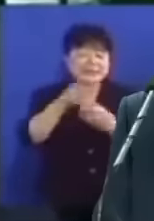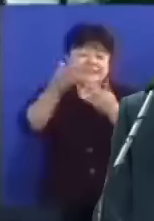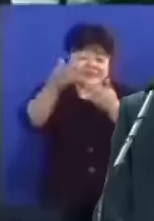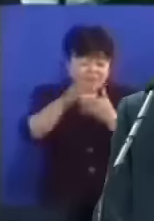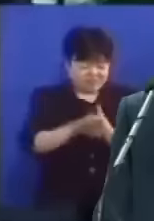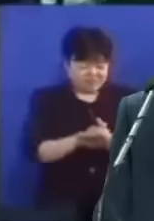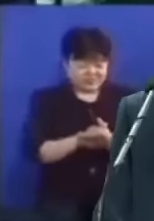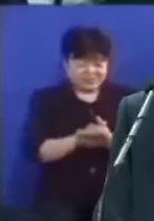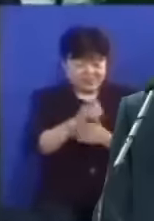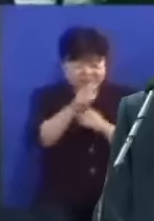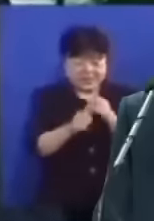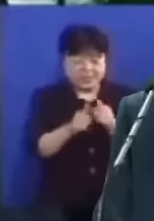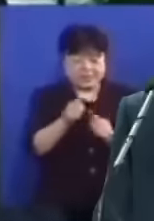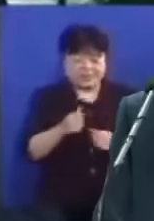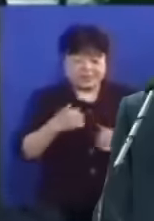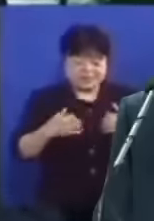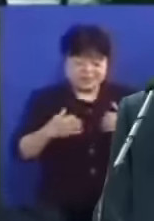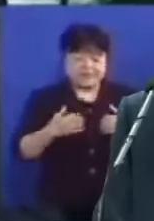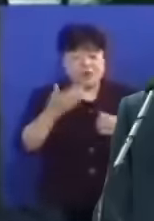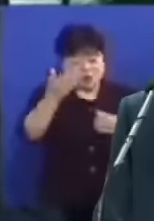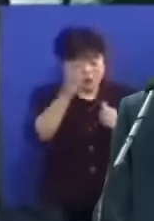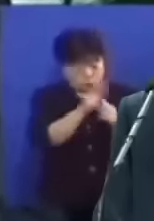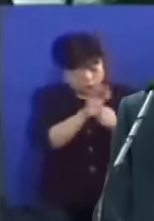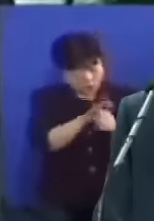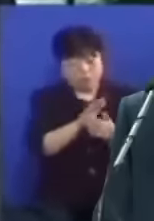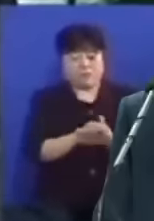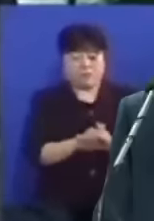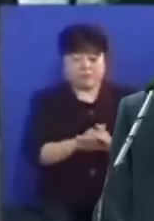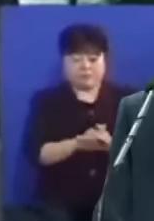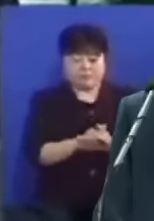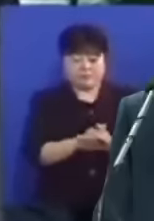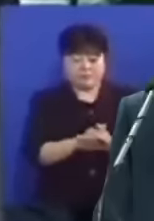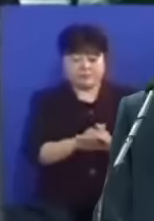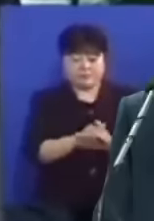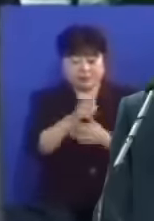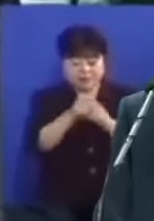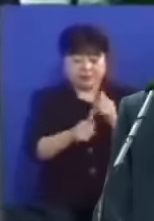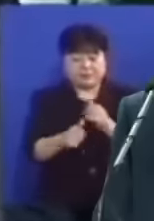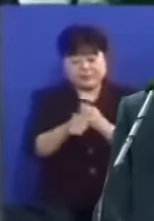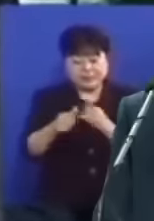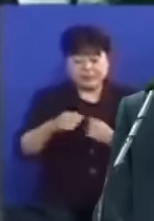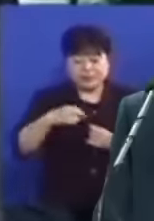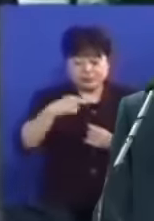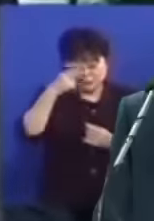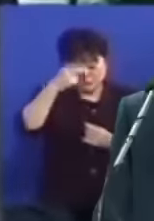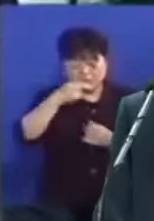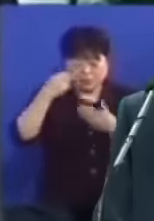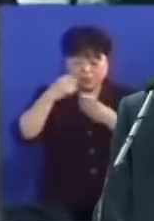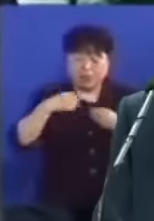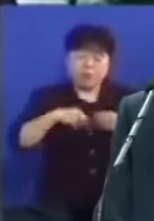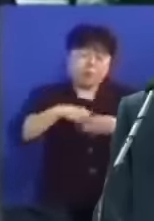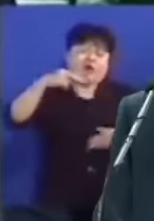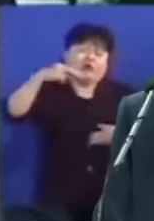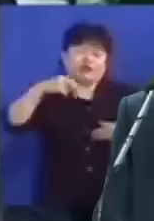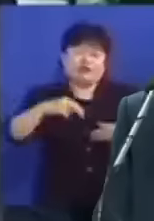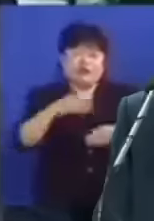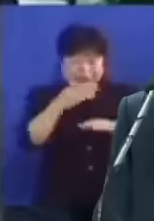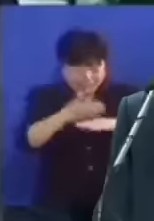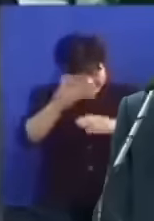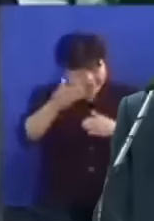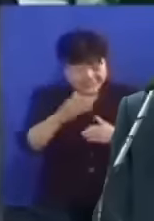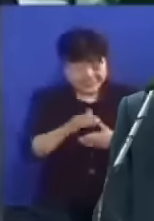드리면 하나님이 와서 역사합니다. 그래서 하나님 우리 남편 술 먹고 빨가벗고 들어눕는 것도